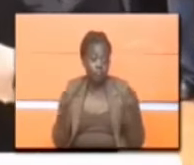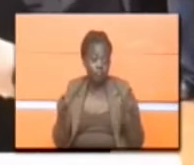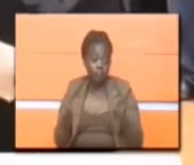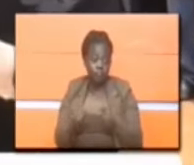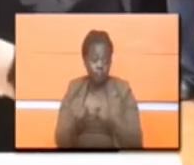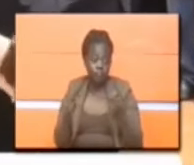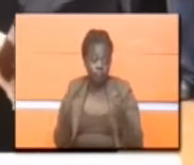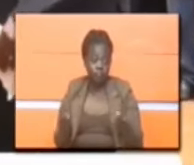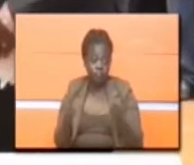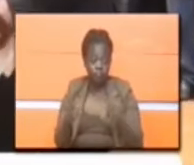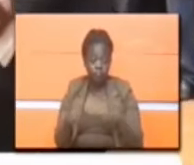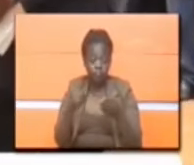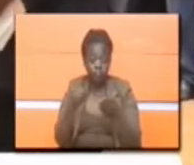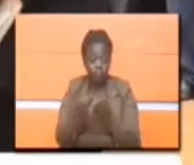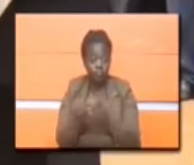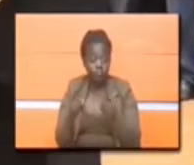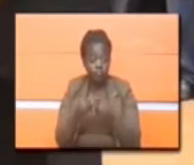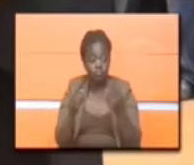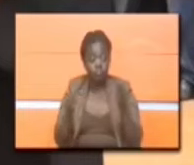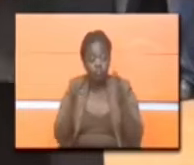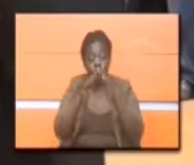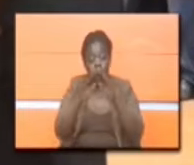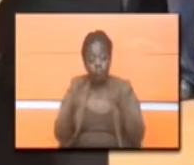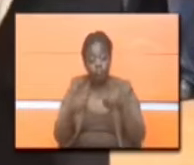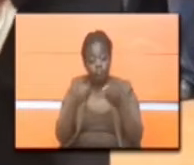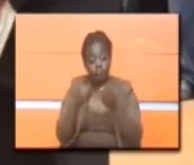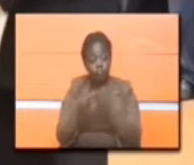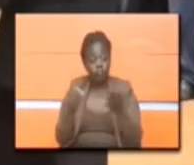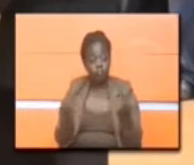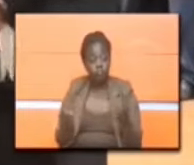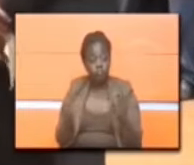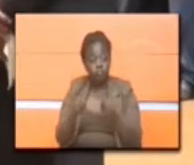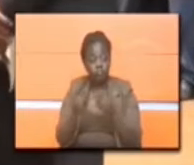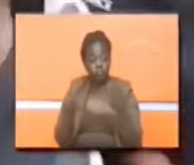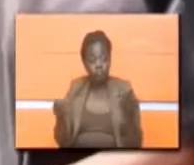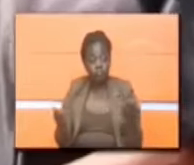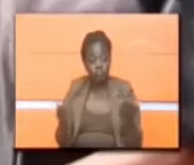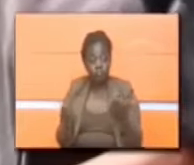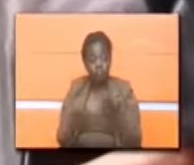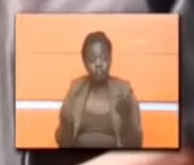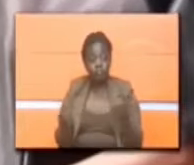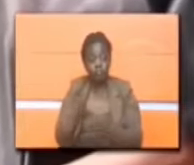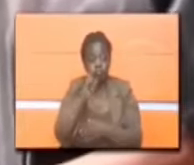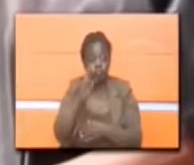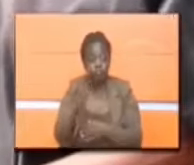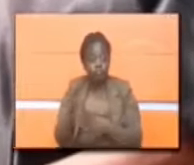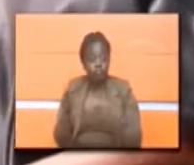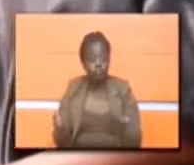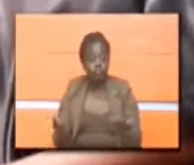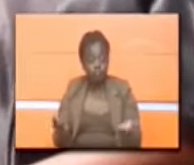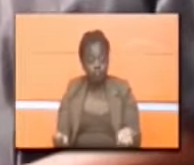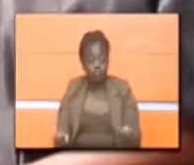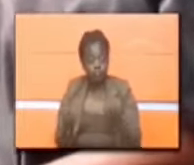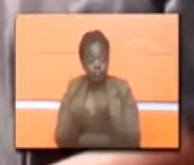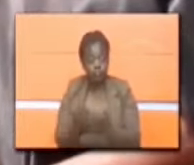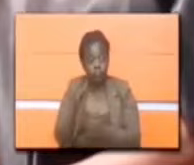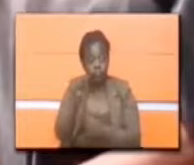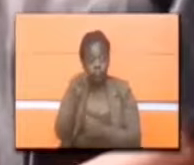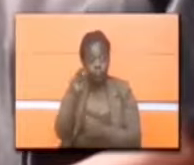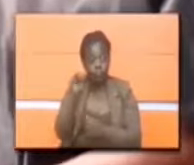twabawa ssente, state yabawa ssente ne bakuma ennyimbe kye bali Banamwandu okuli Juliet